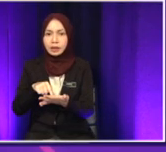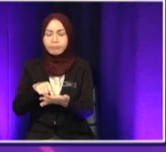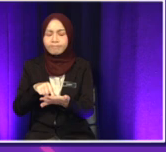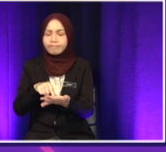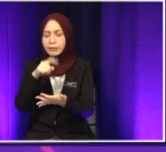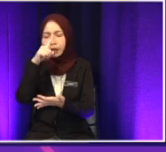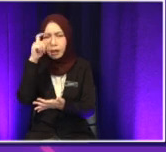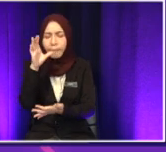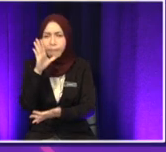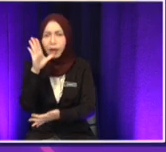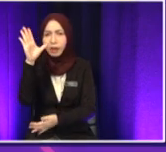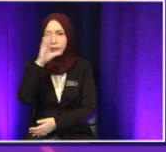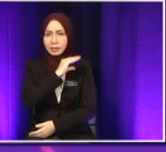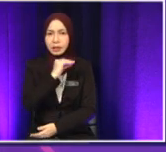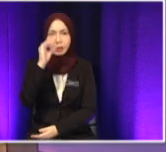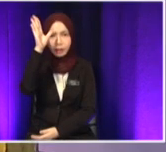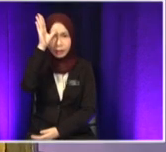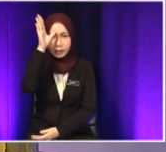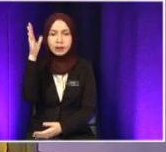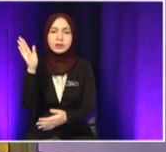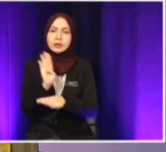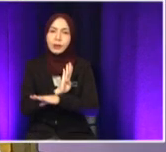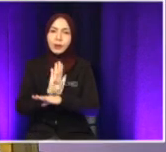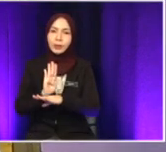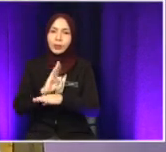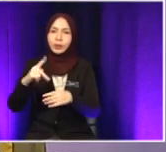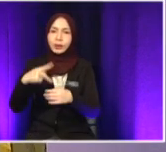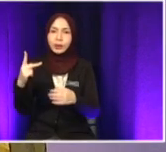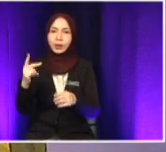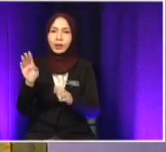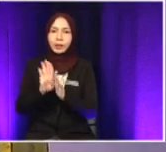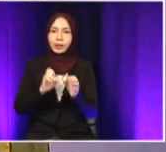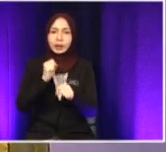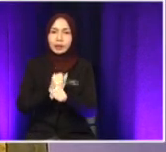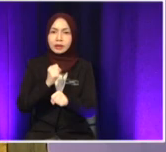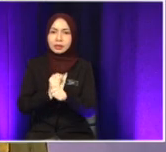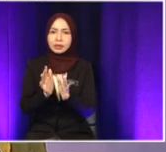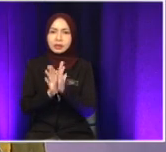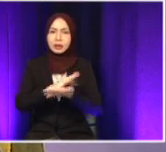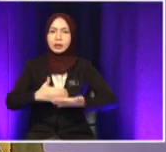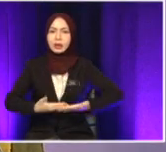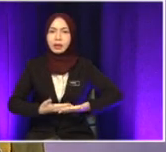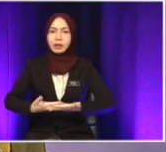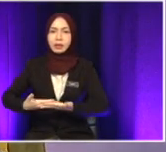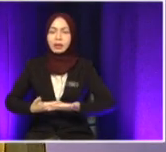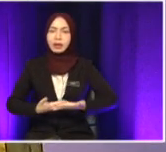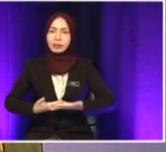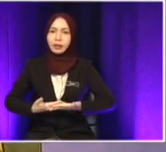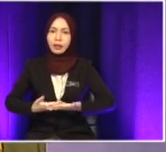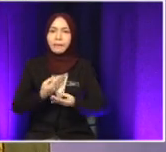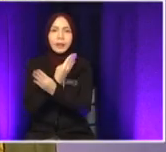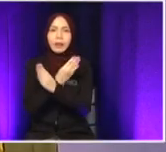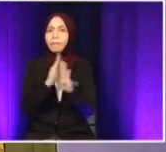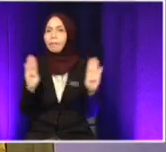keluar bekerja anak-anak rasa Srono rasa bebas maka memilih untuk nak seronok saja